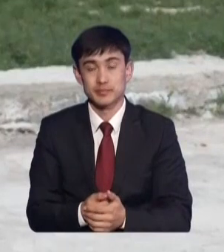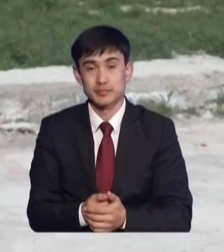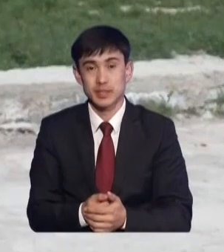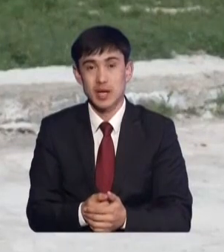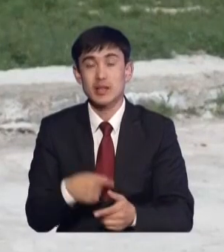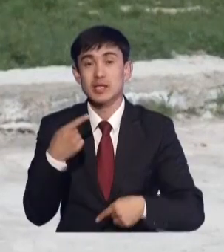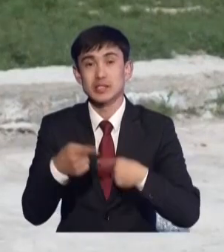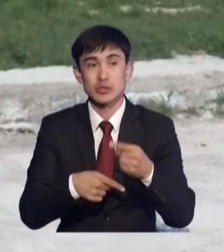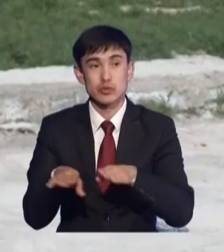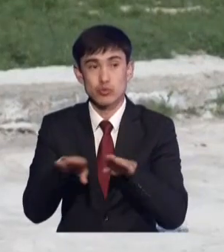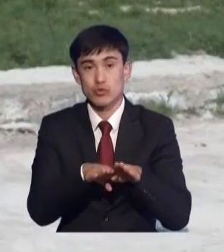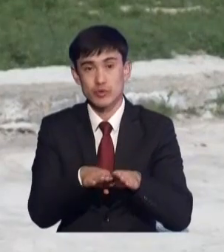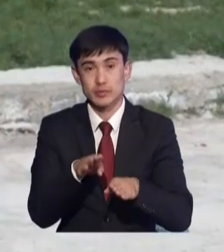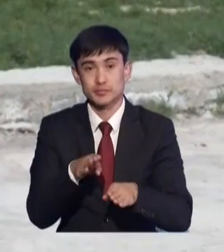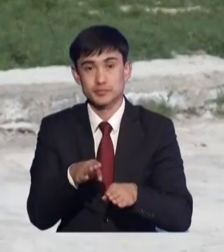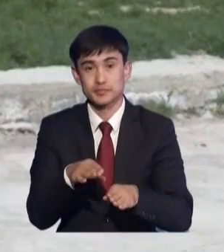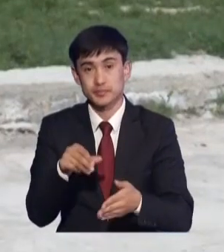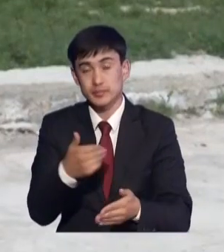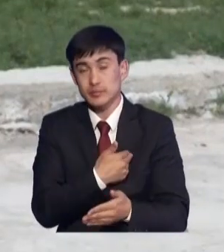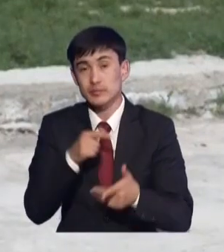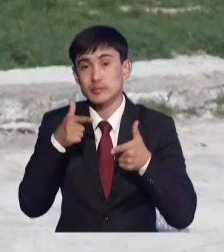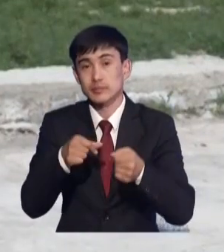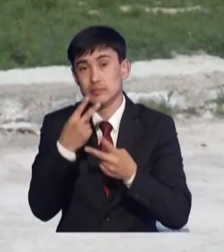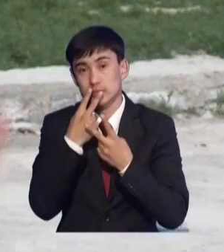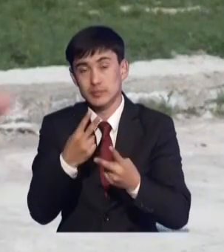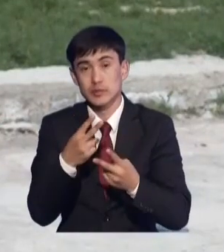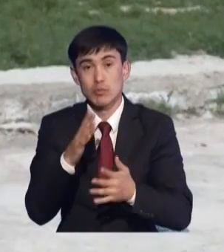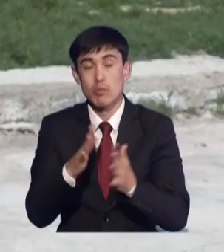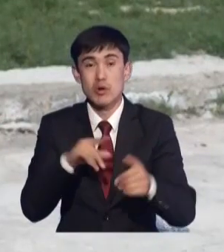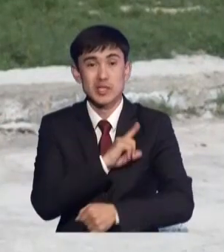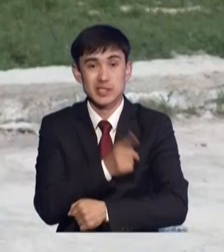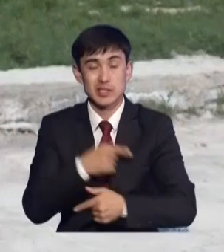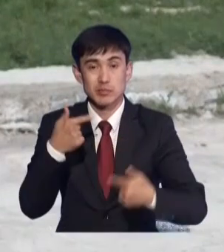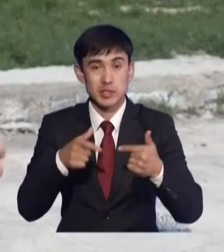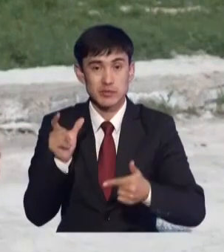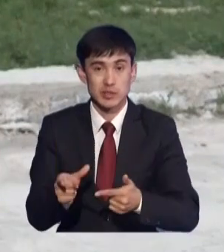на следующем уровне, получается, ну, я бы тоже, да, хотел посмотреть, потому что там более сильные